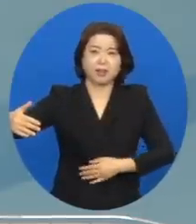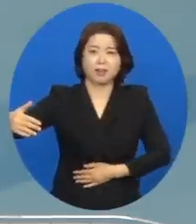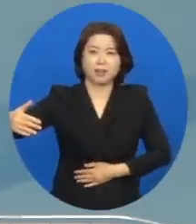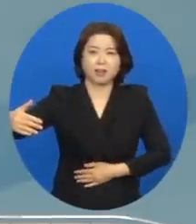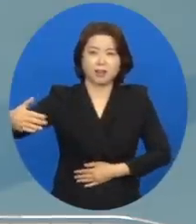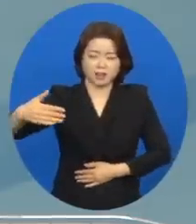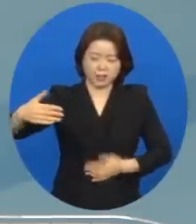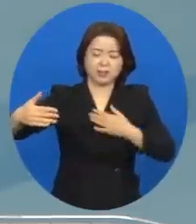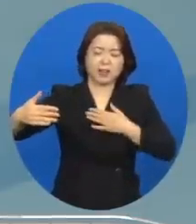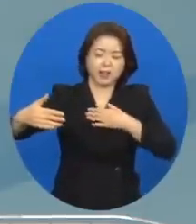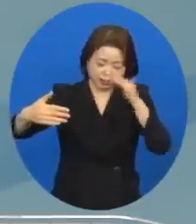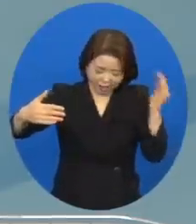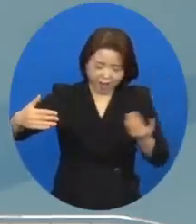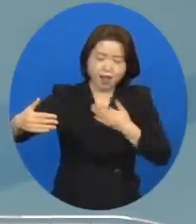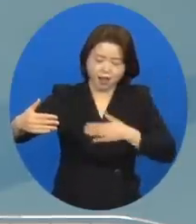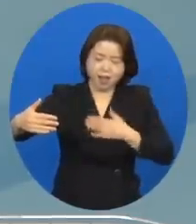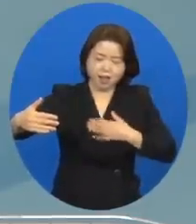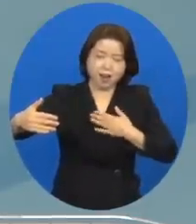제가 다 알지요.